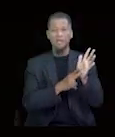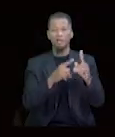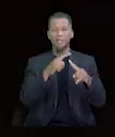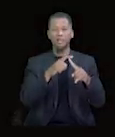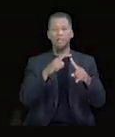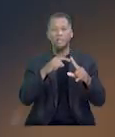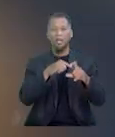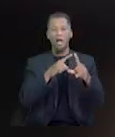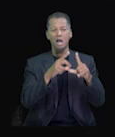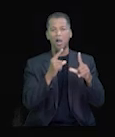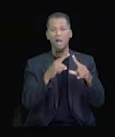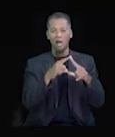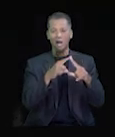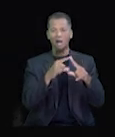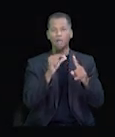Jawa Tengah.